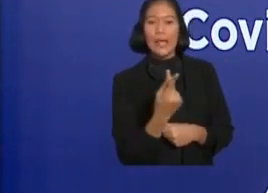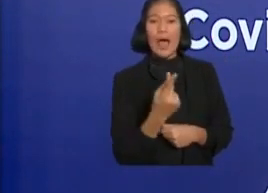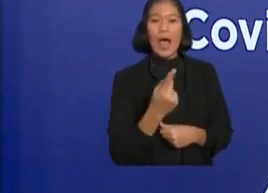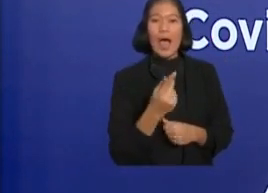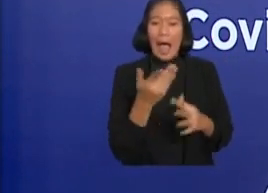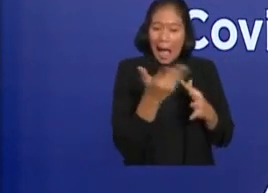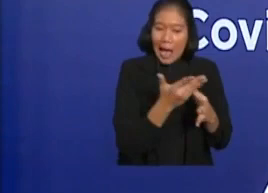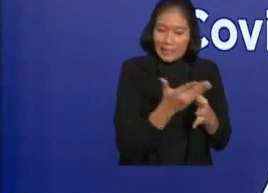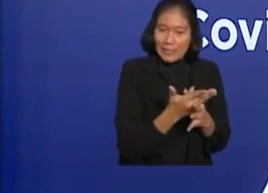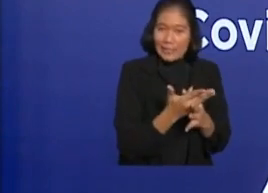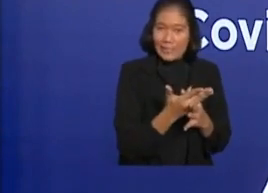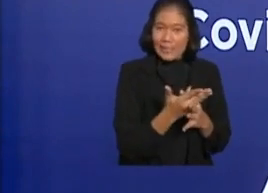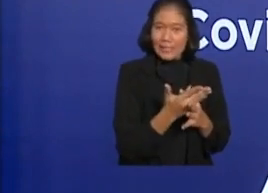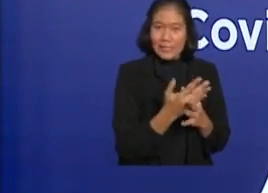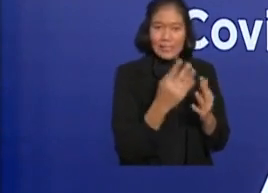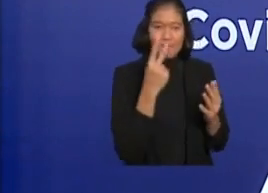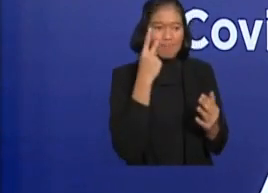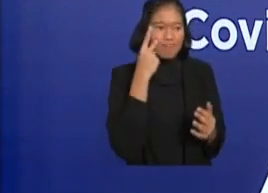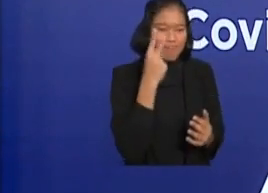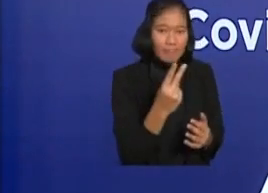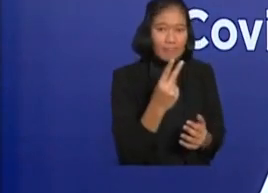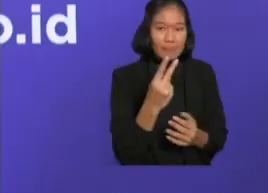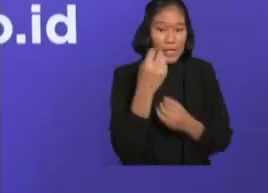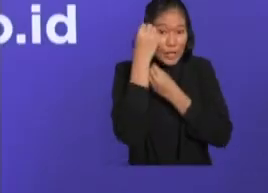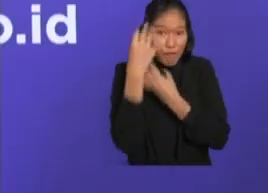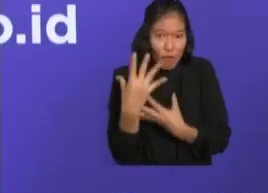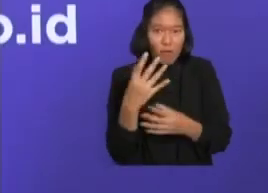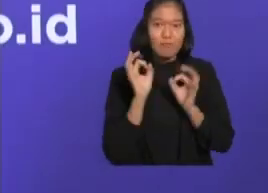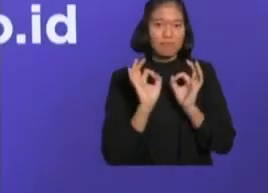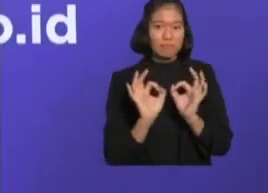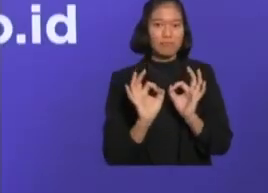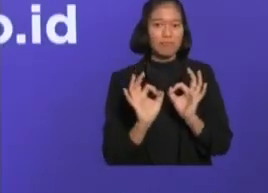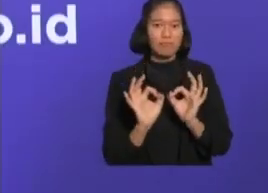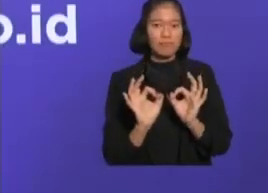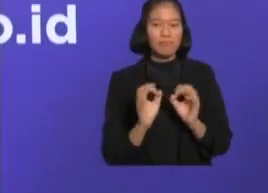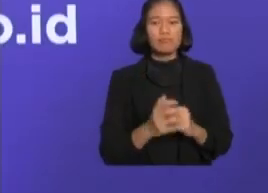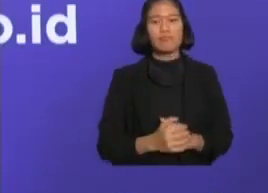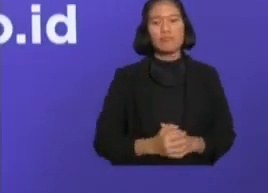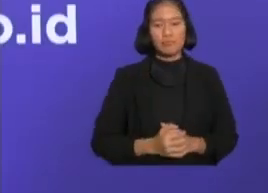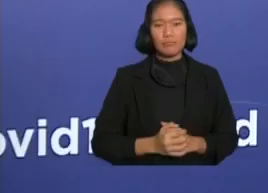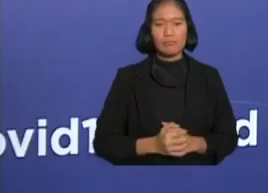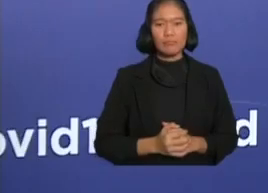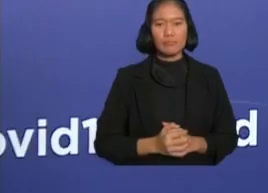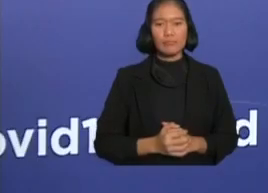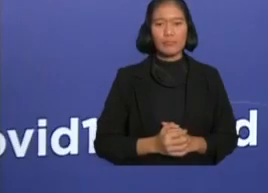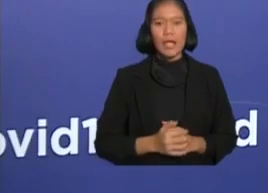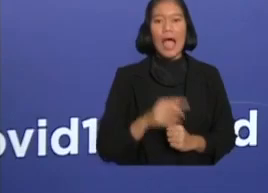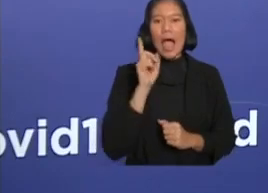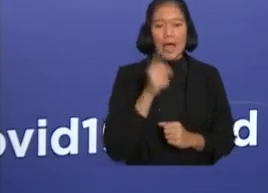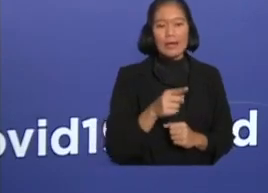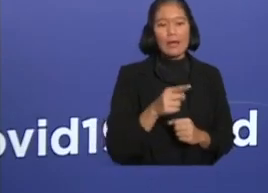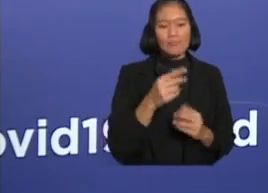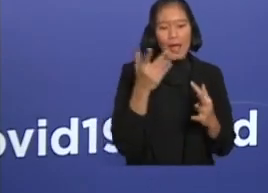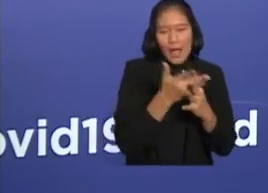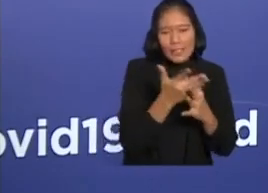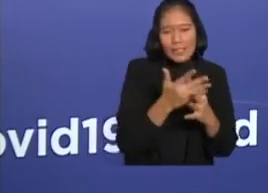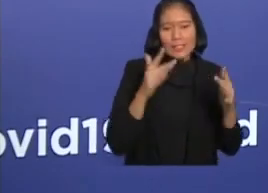mempunyai akses kepada data yang ada di dalam kofit 19